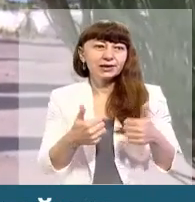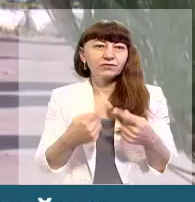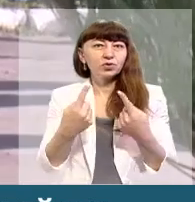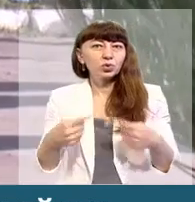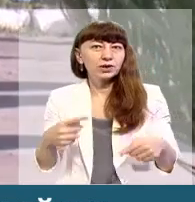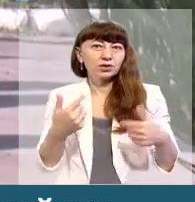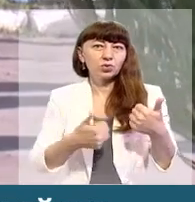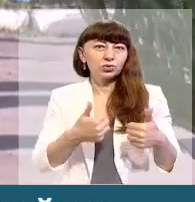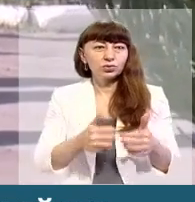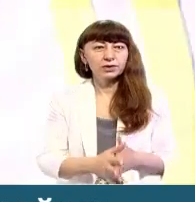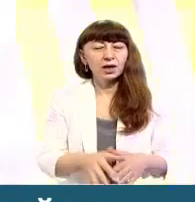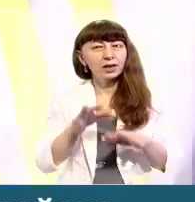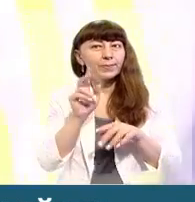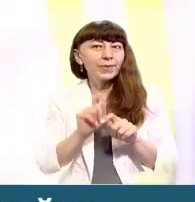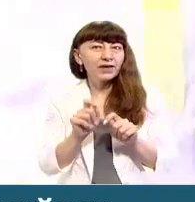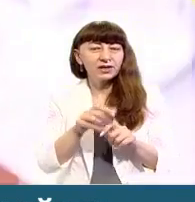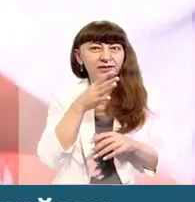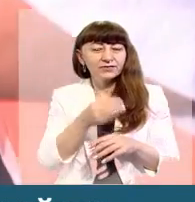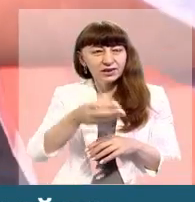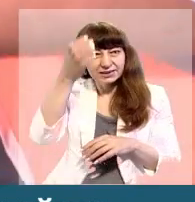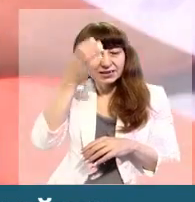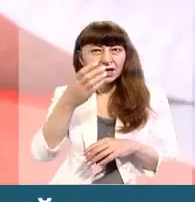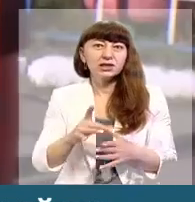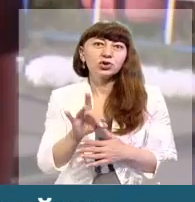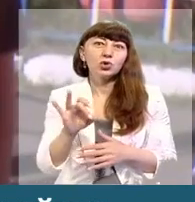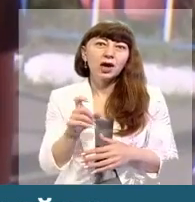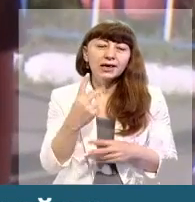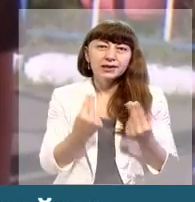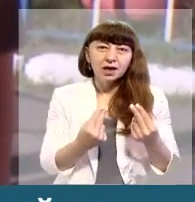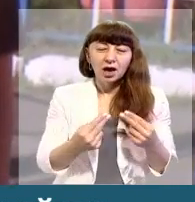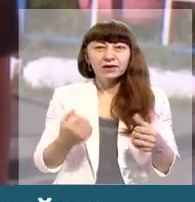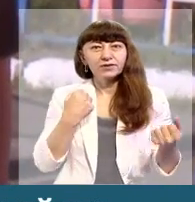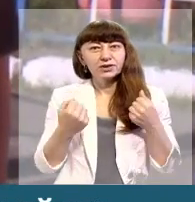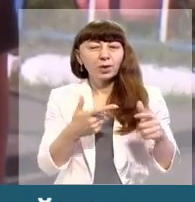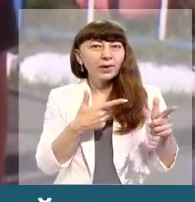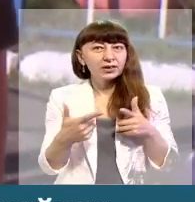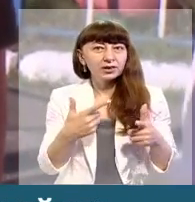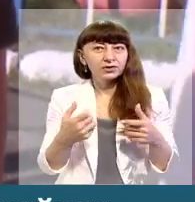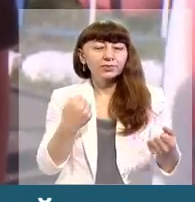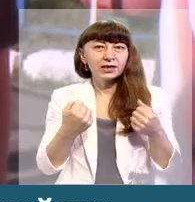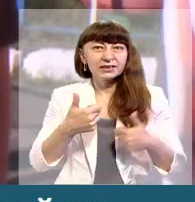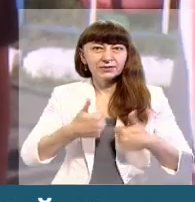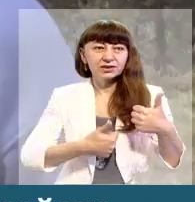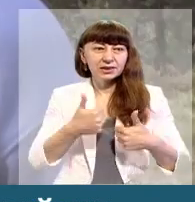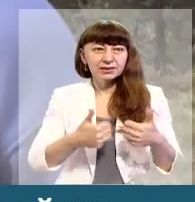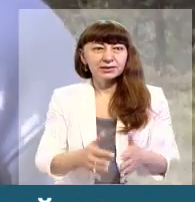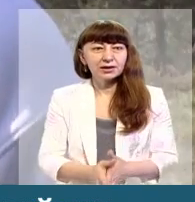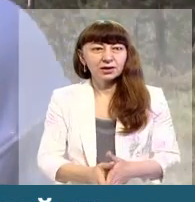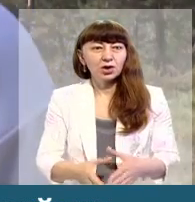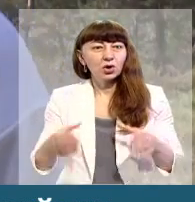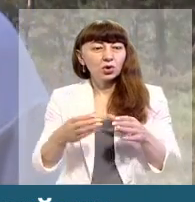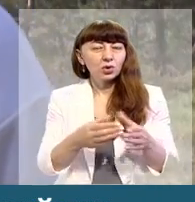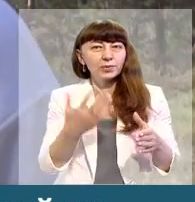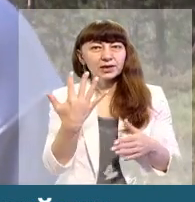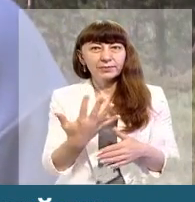в других конкурсах. Они проверили свои знания в интеллектуальных играх, а уровень физической подготовки – в спортивных состязаниях. Наша команда